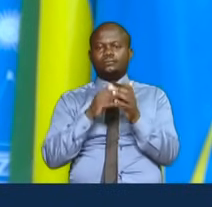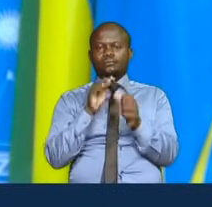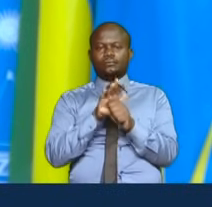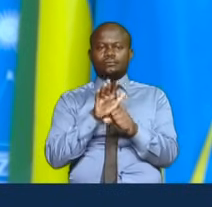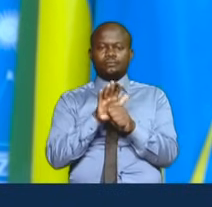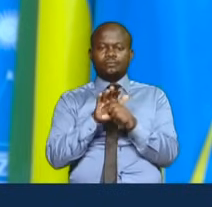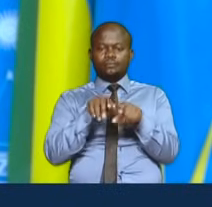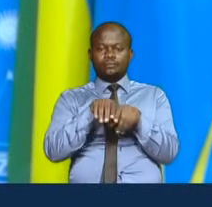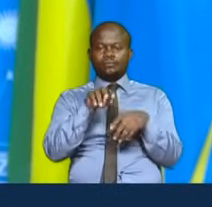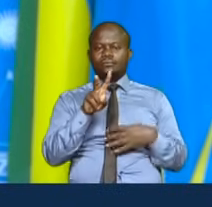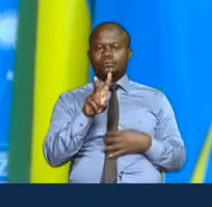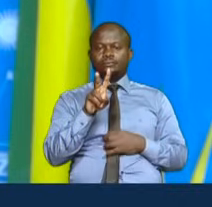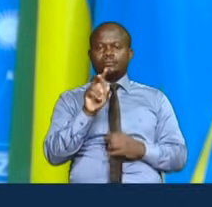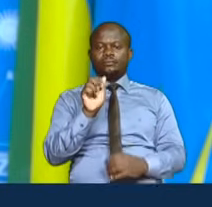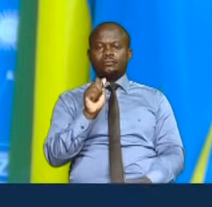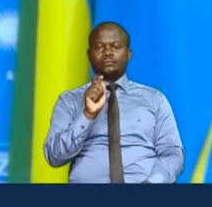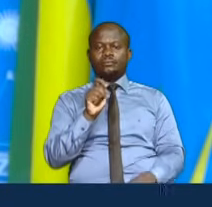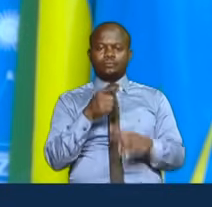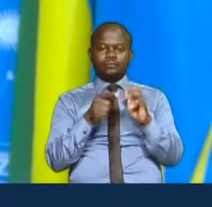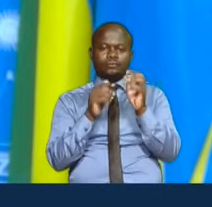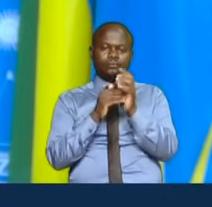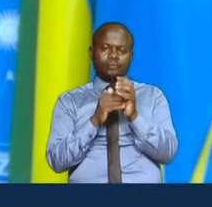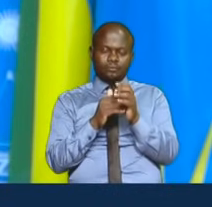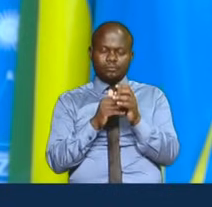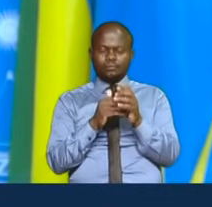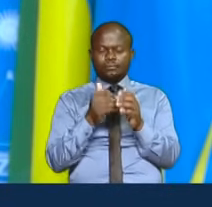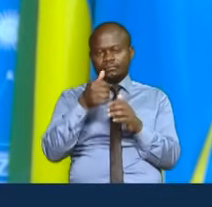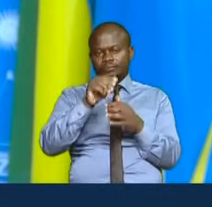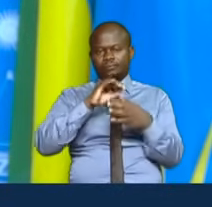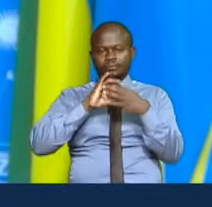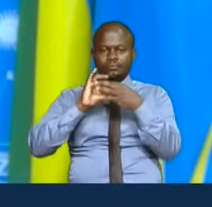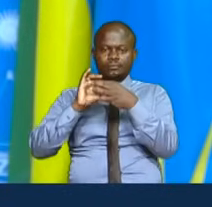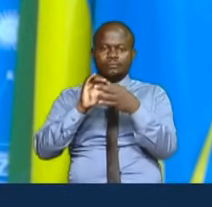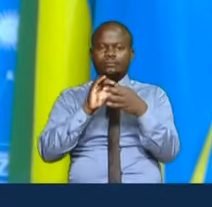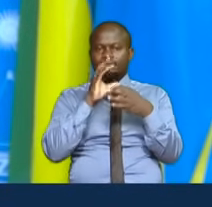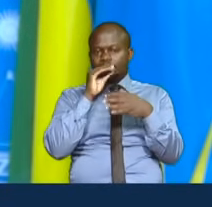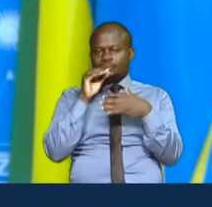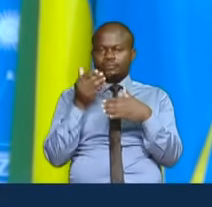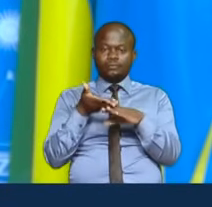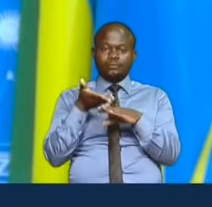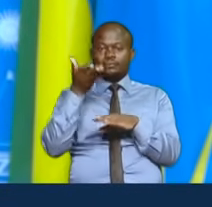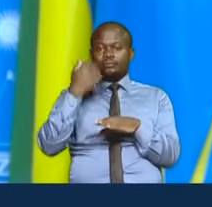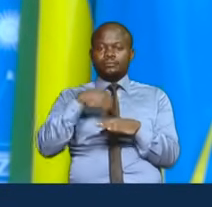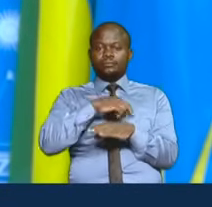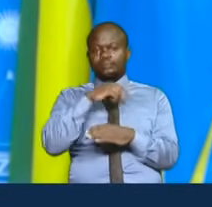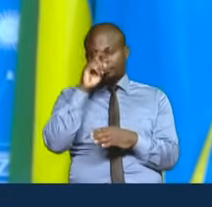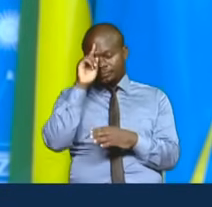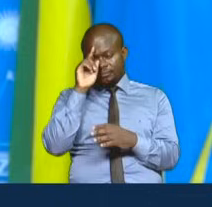nka VAT ariko kandi kuri ubwo bufatanye navuze hejuru turizera ko